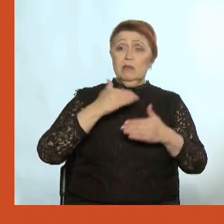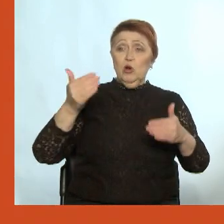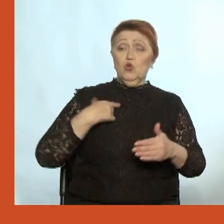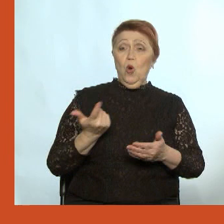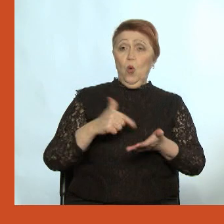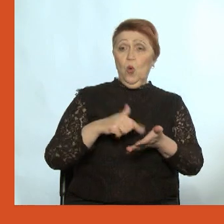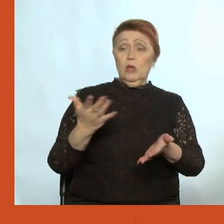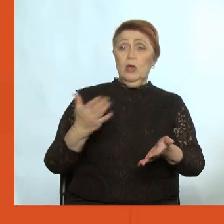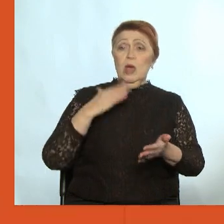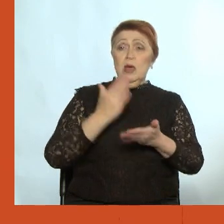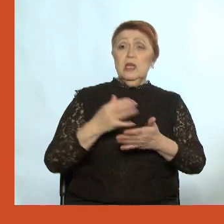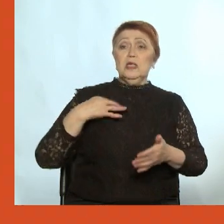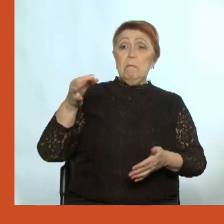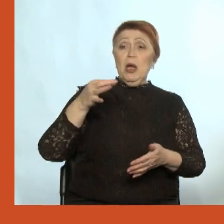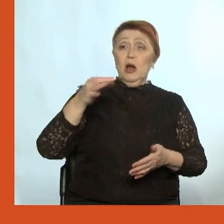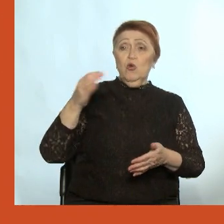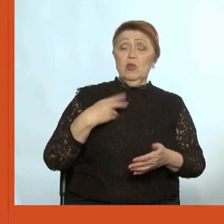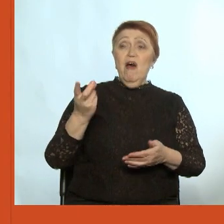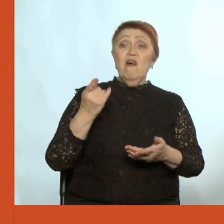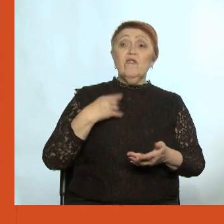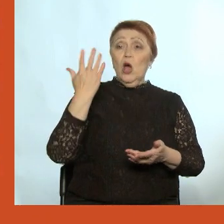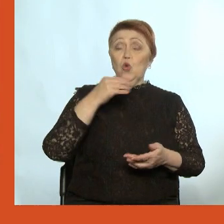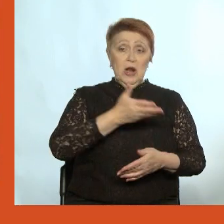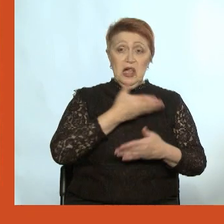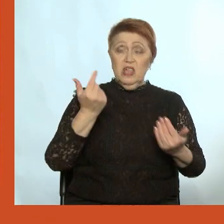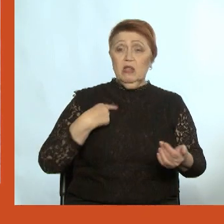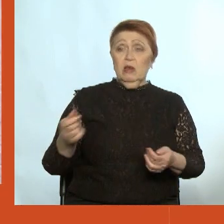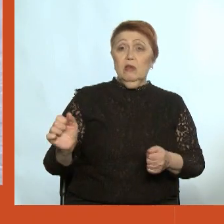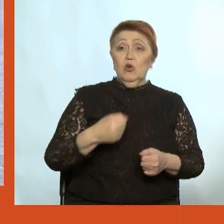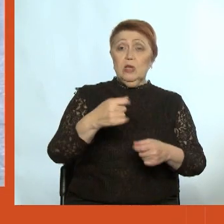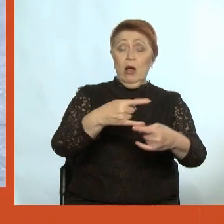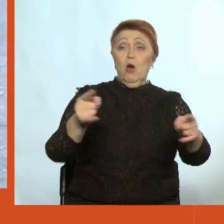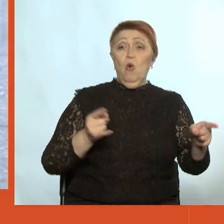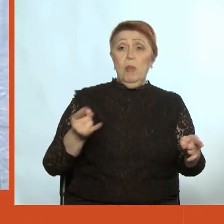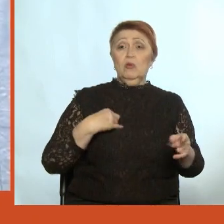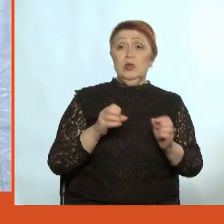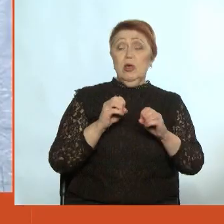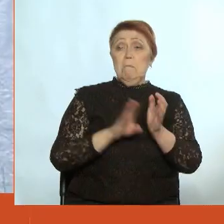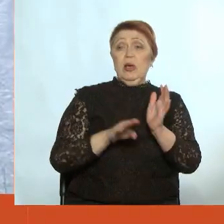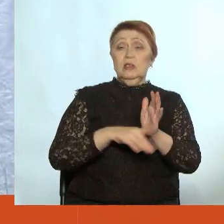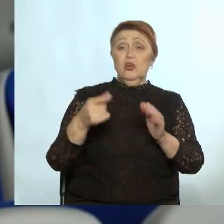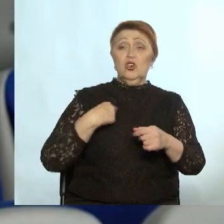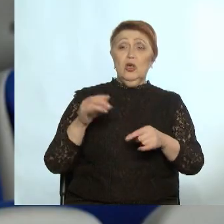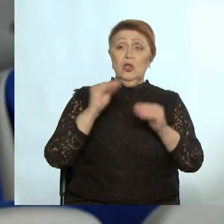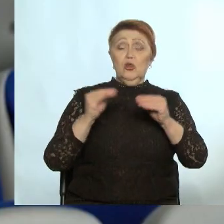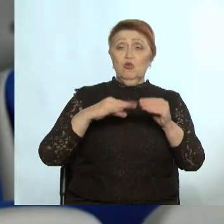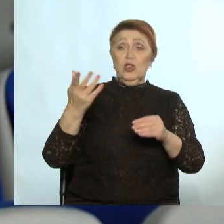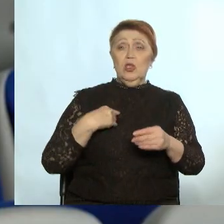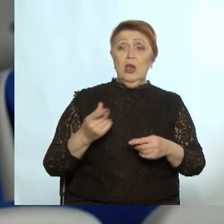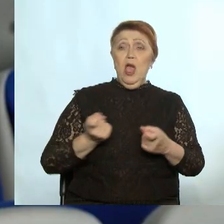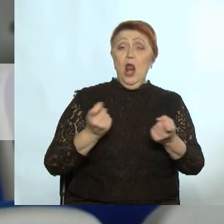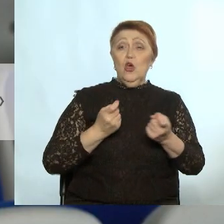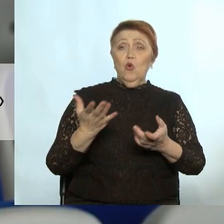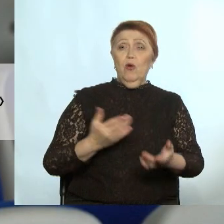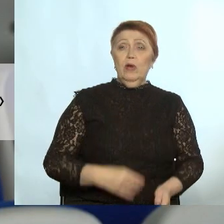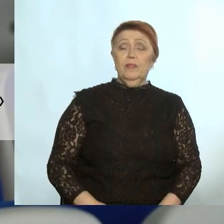нас есть микрорайоны, в которых нет, к сожалению, детям где покататься, да, там простейшего сооружения там, ледового. Поэтому мы теряем в этом.